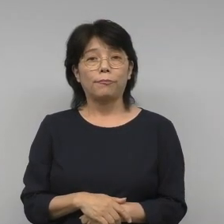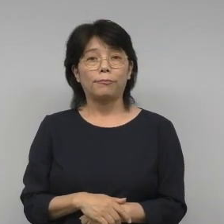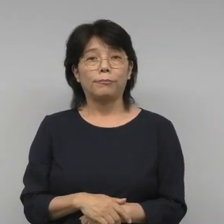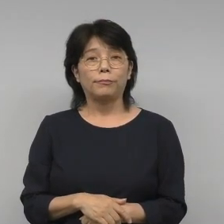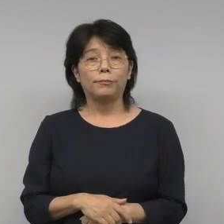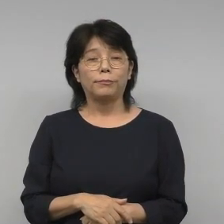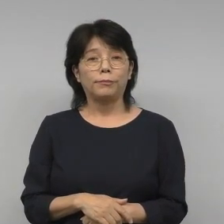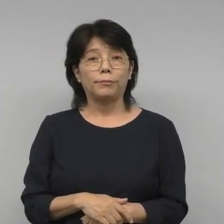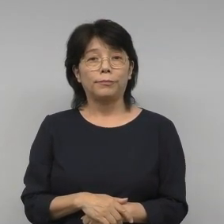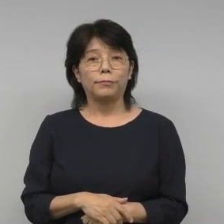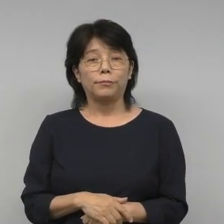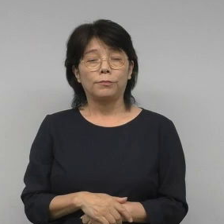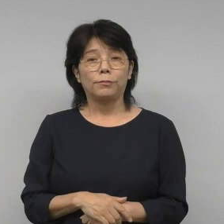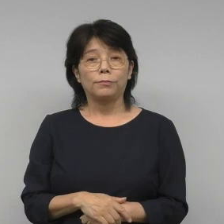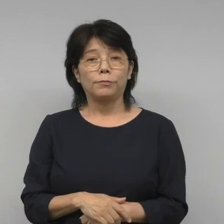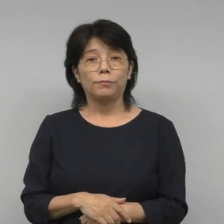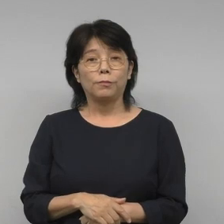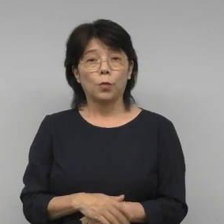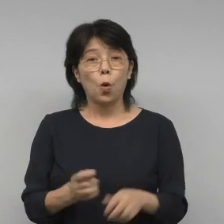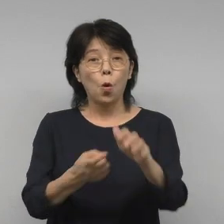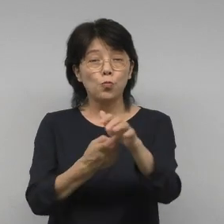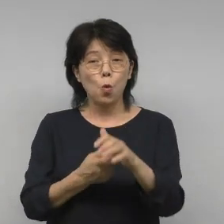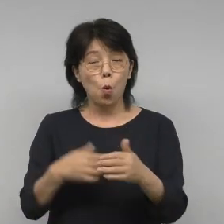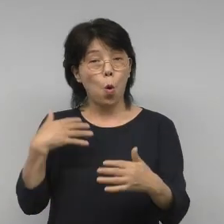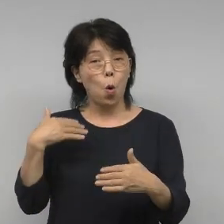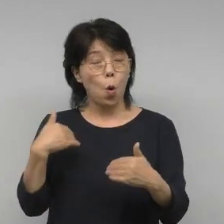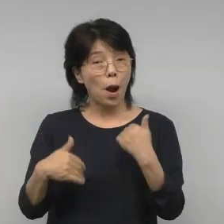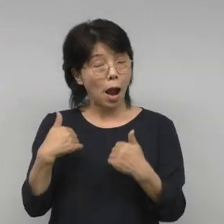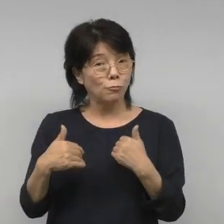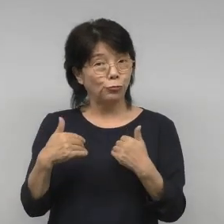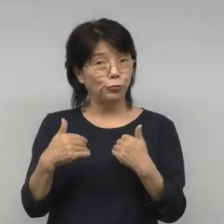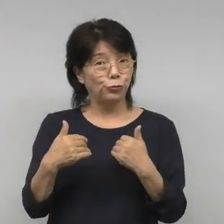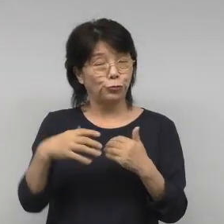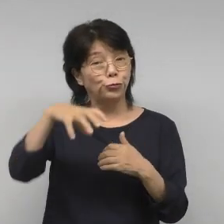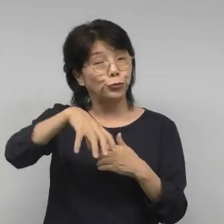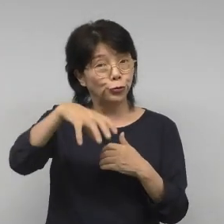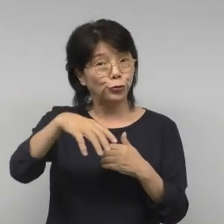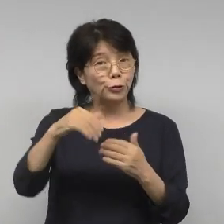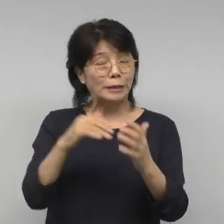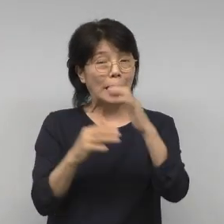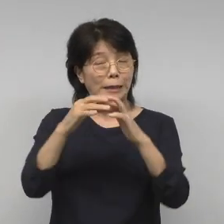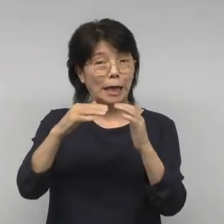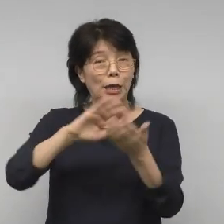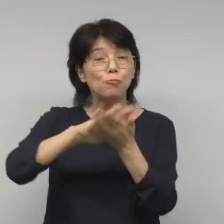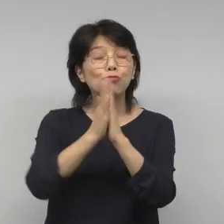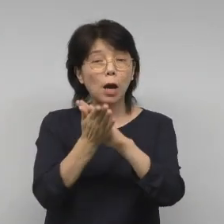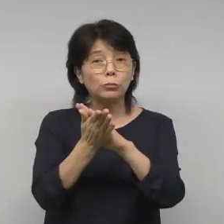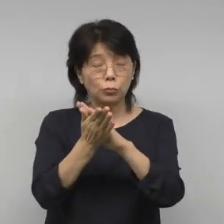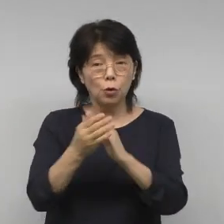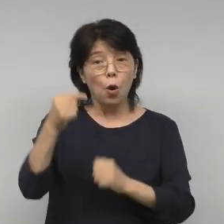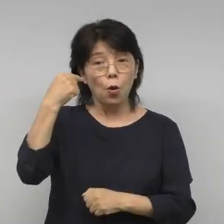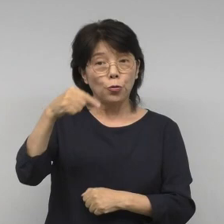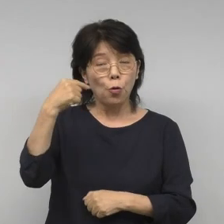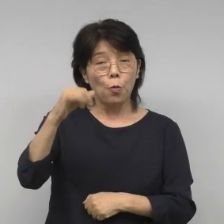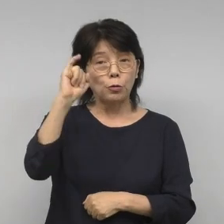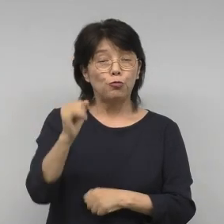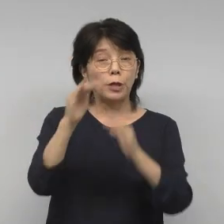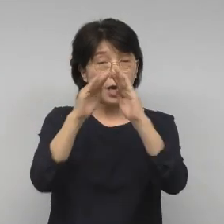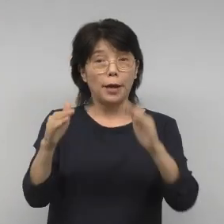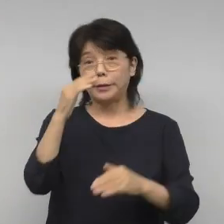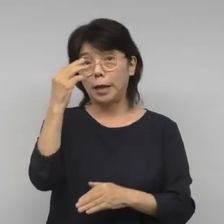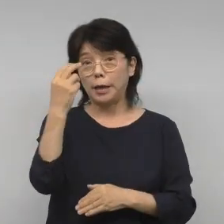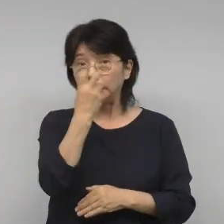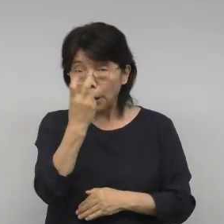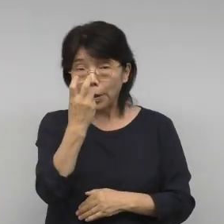で、この農学塾野菜クラブでありますが、まあ、私どもの教育委員会が調べた限りでは、